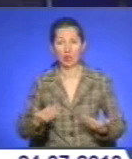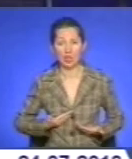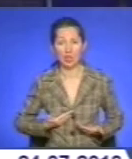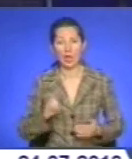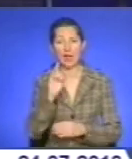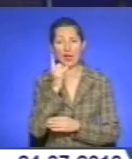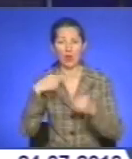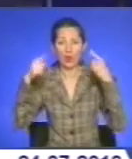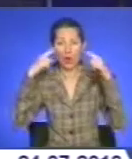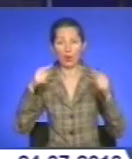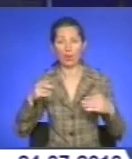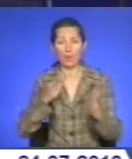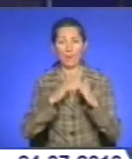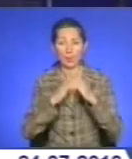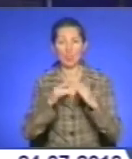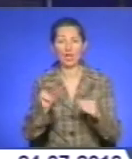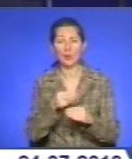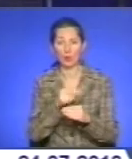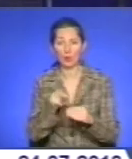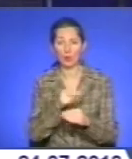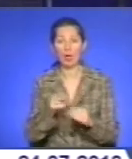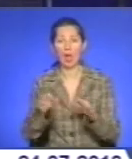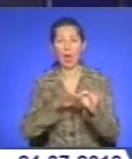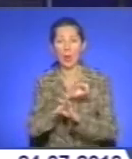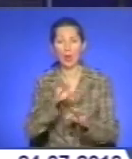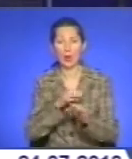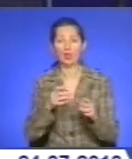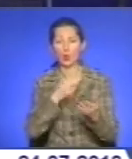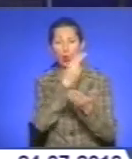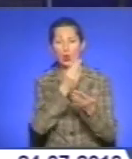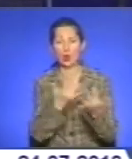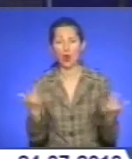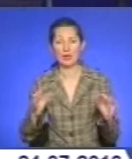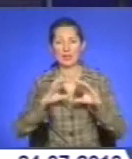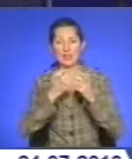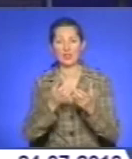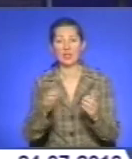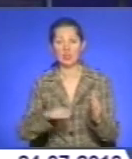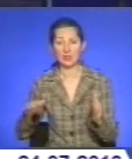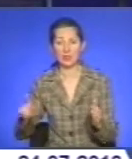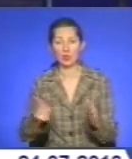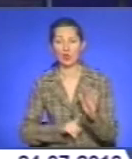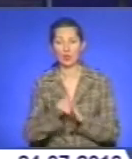проєкт «Кольоровий світ дитинства», який розпочався у Львові у 2012-му,